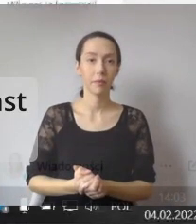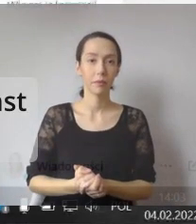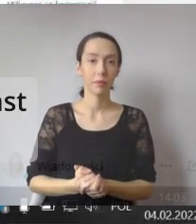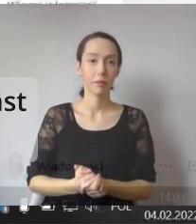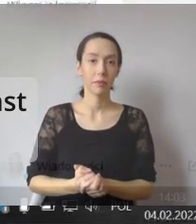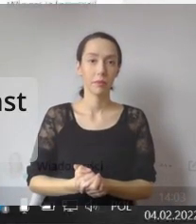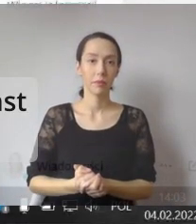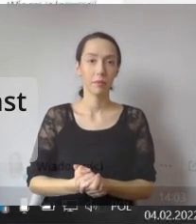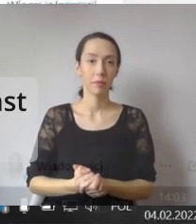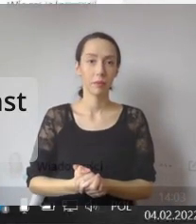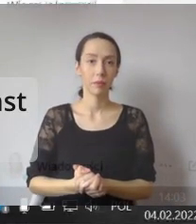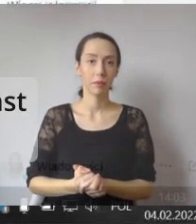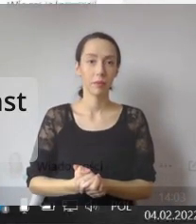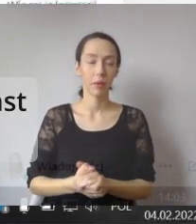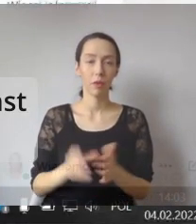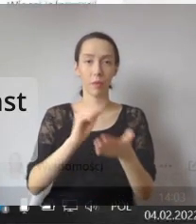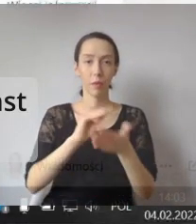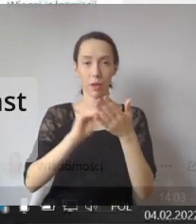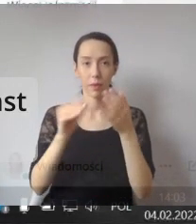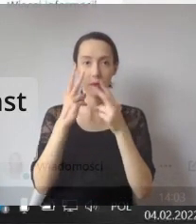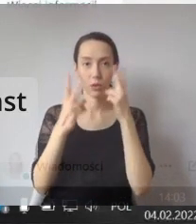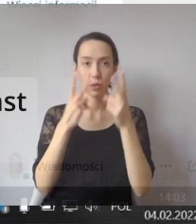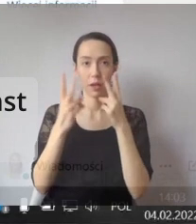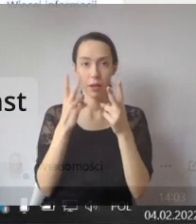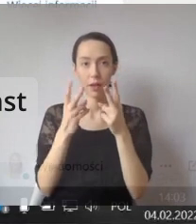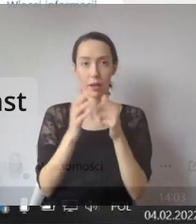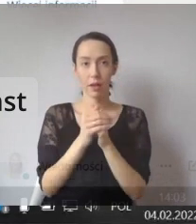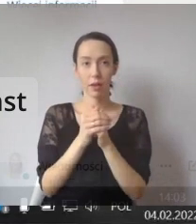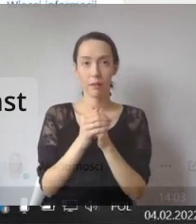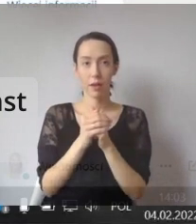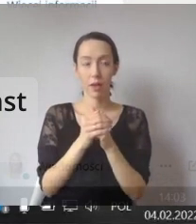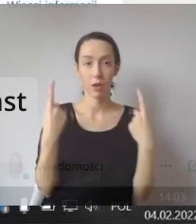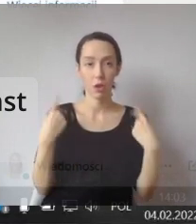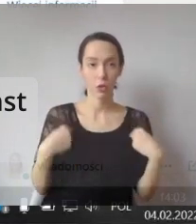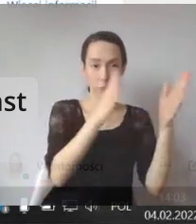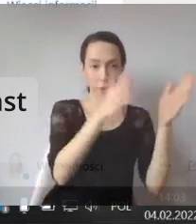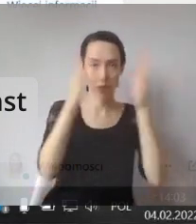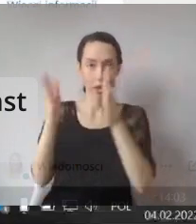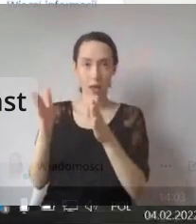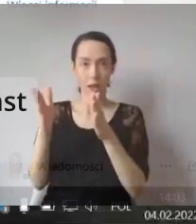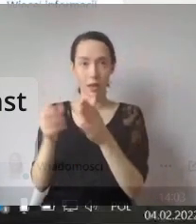Wpisujemy tutaj właśnie w tej wyszukiwarce i teraz zamiast osób klikamy po prostu oferty pracy.